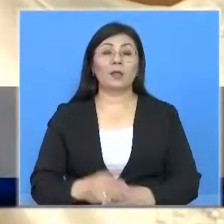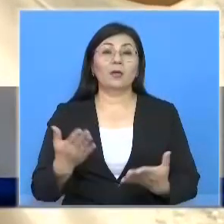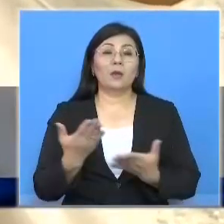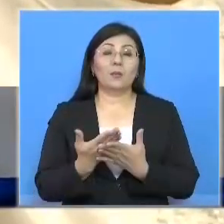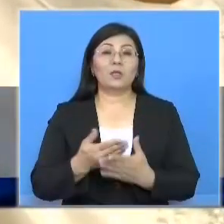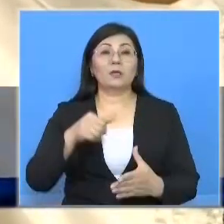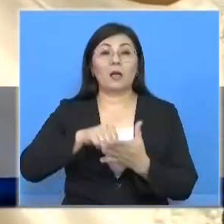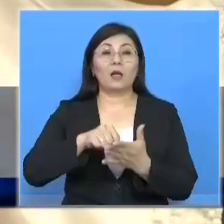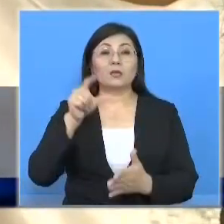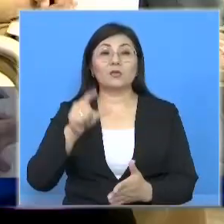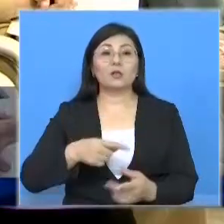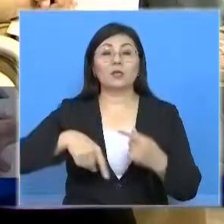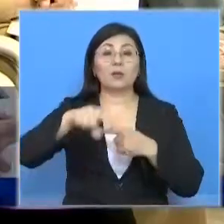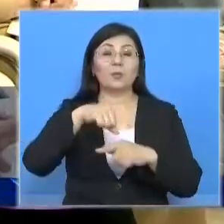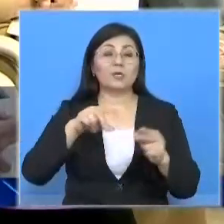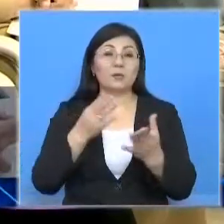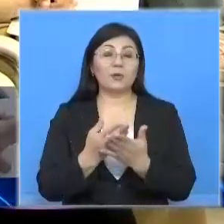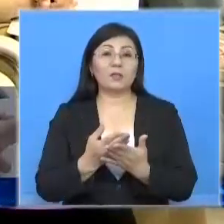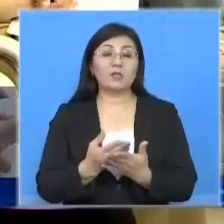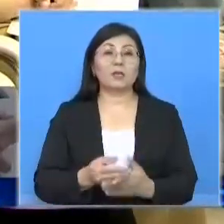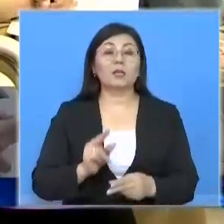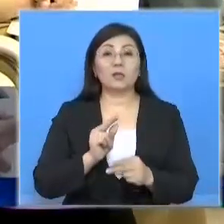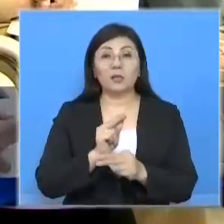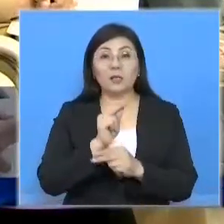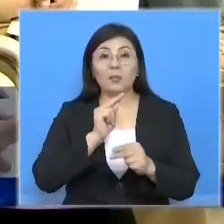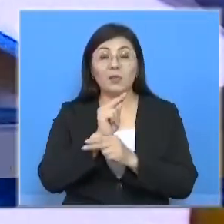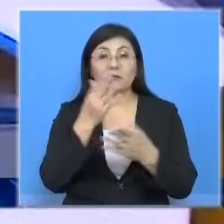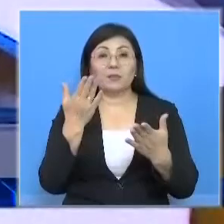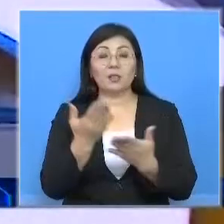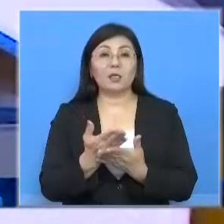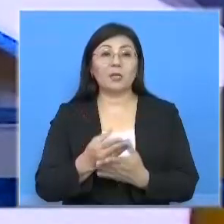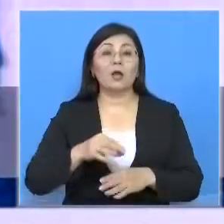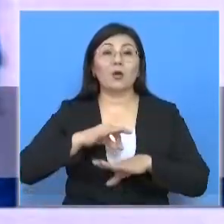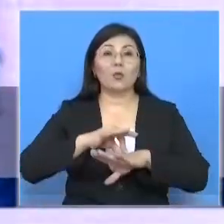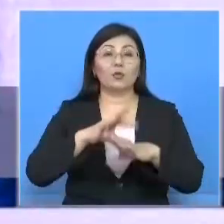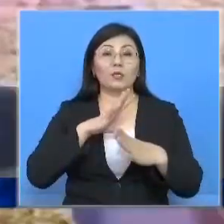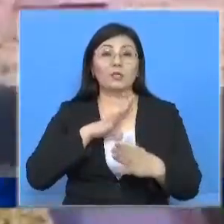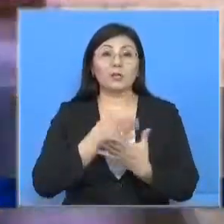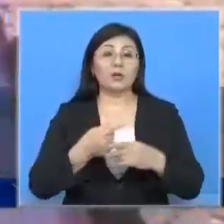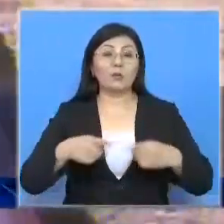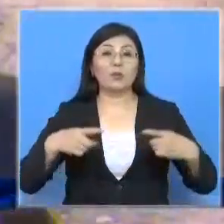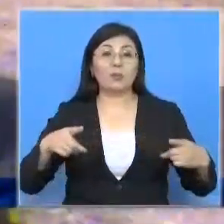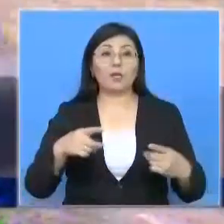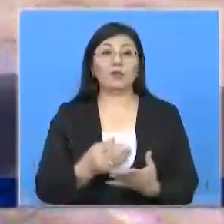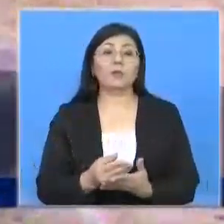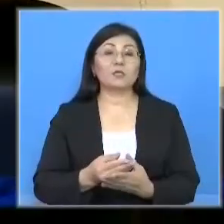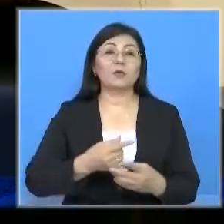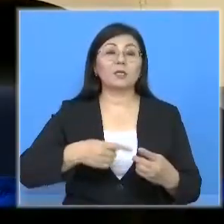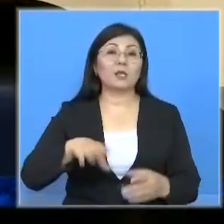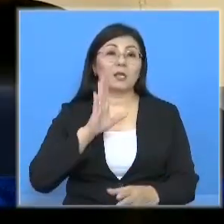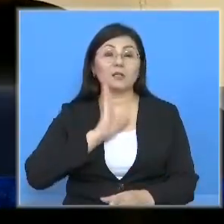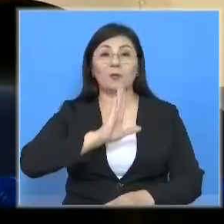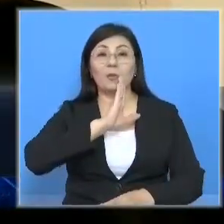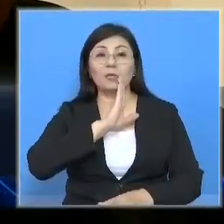аясында қатысушыларға бизнес негіздері, фермерлік дағдыларды дамыту және кооперация бойынша тренингтер өткізіледі. Түрлі саланың тізгінін ұстаған қыз-келіншектерге